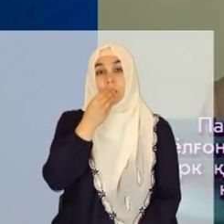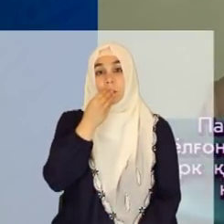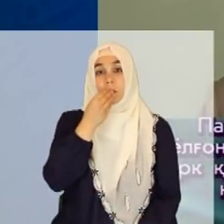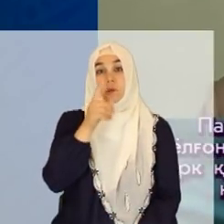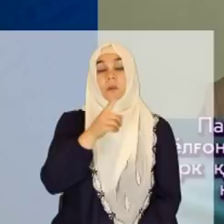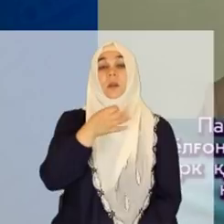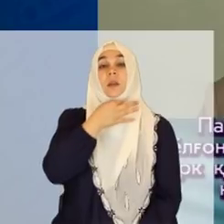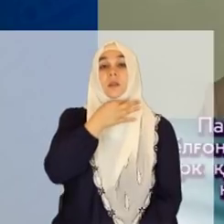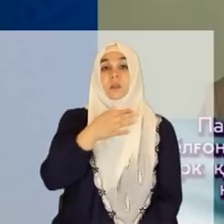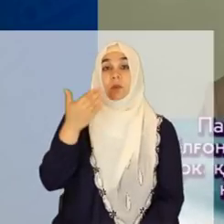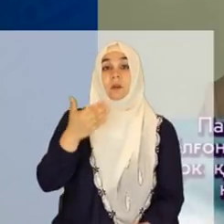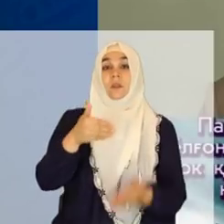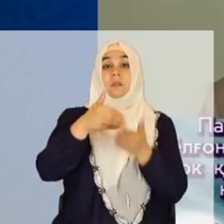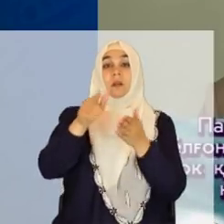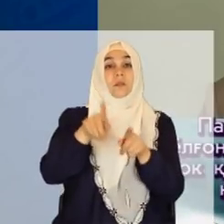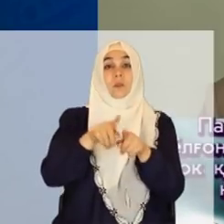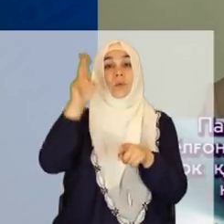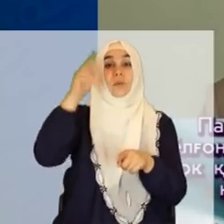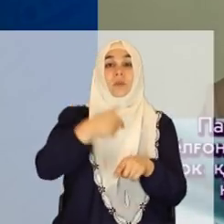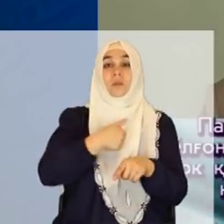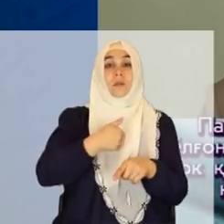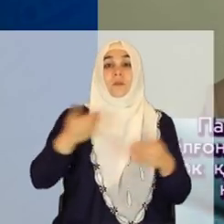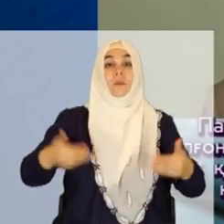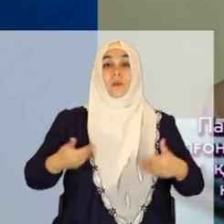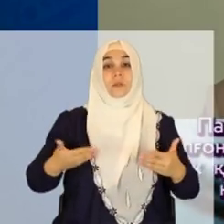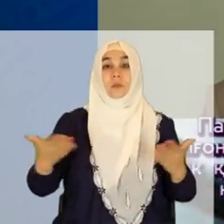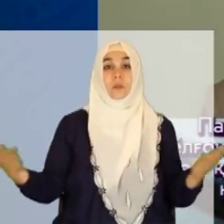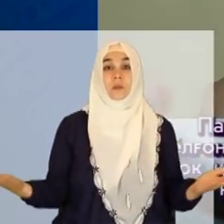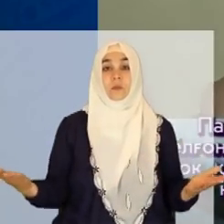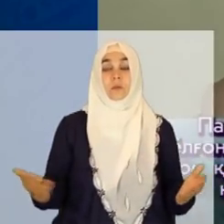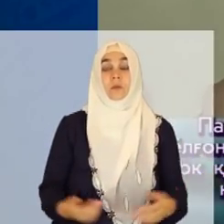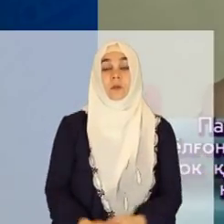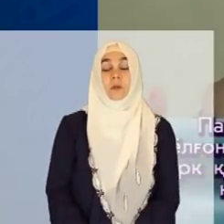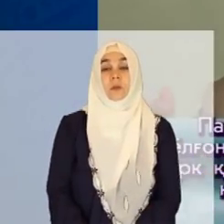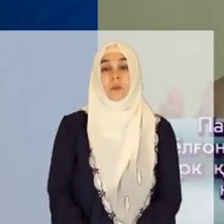taomini-yu ichimligini tark qilganidan Allohga hech qanday hojat yo'q.